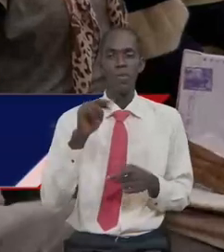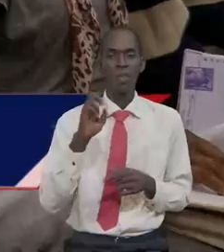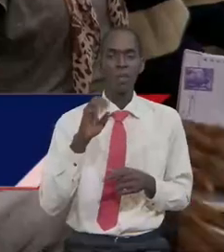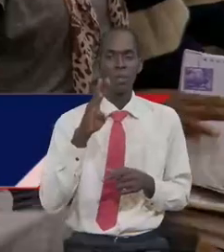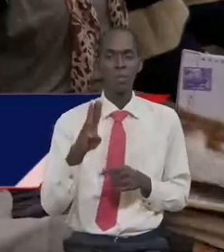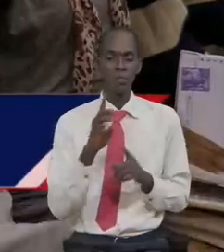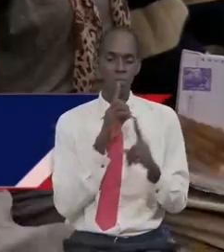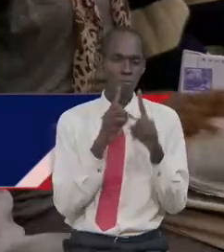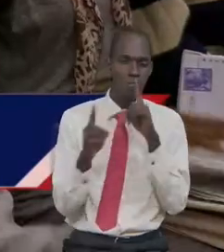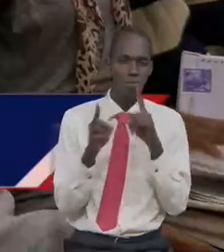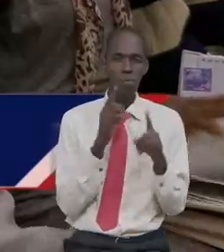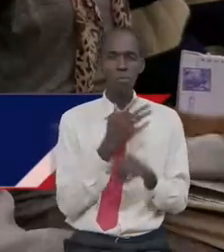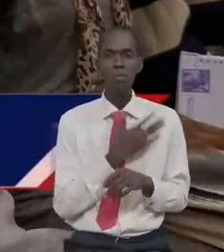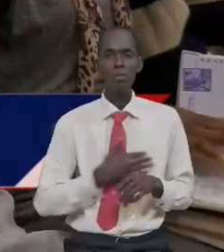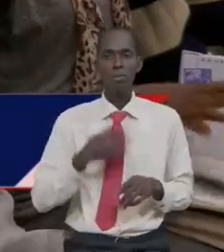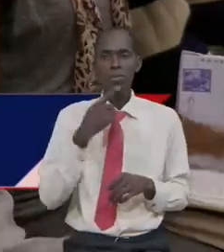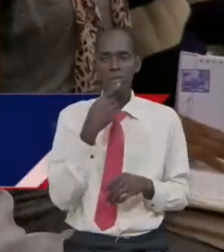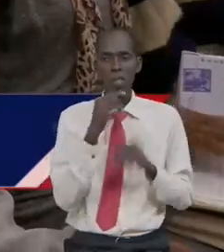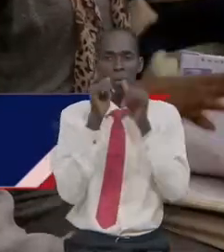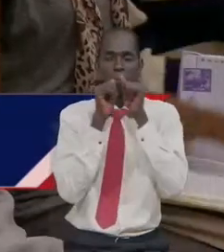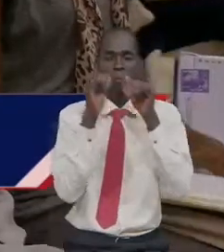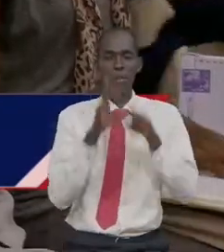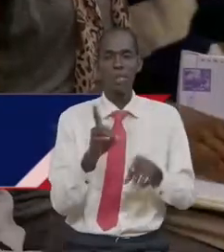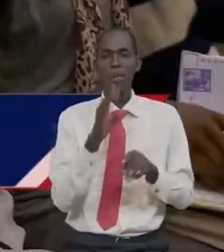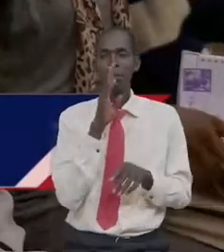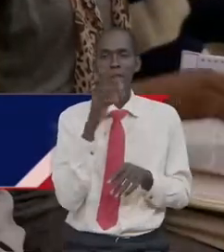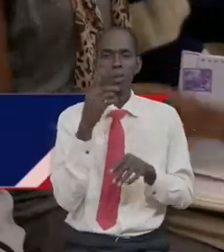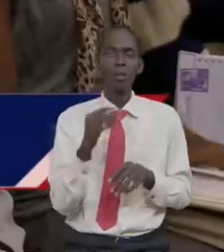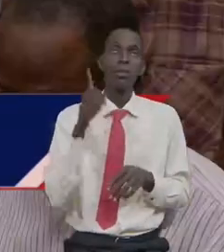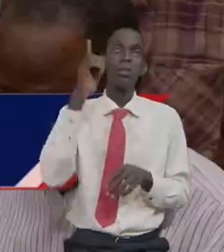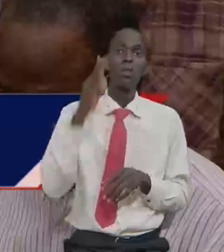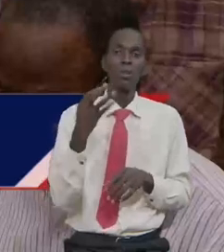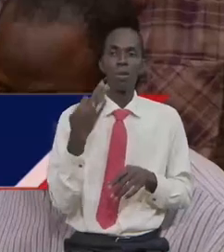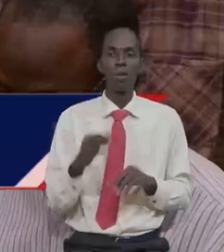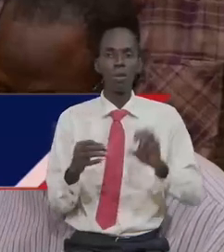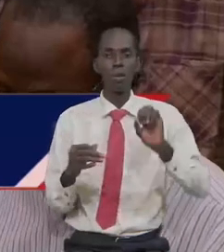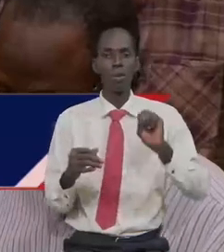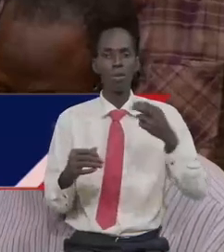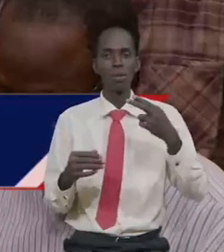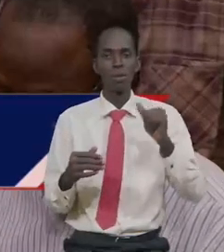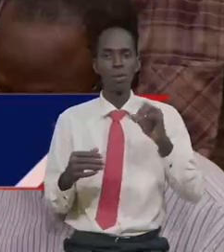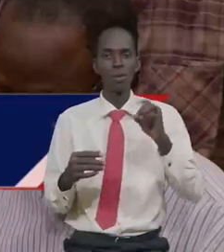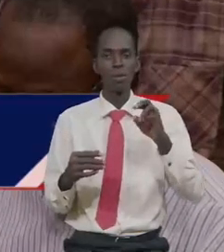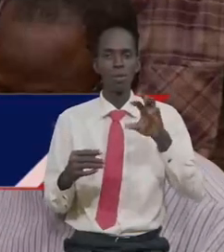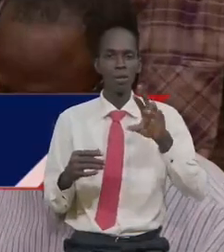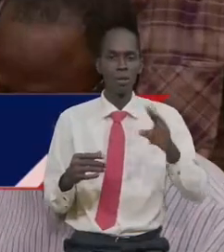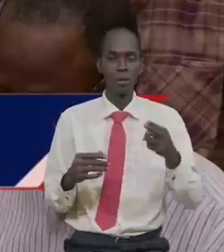Nebuchadnezzar prit la parole et dit, « Béni soit le Dieu de Shadrach, de Meshach et